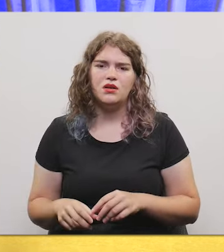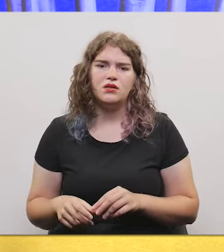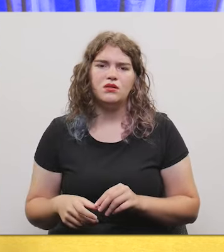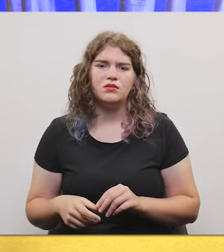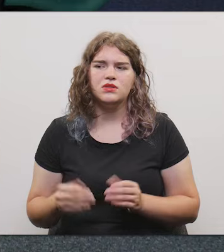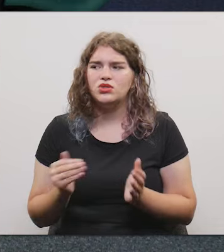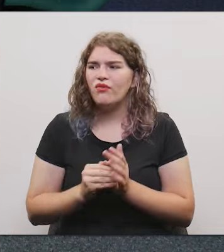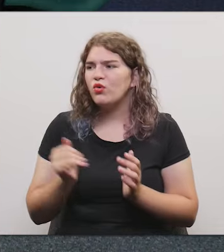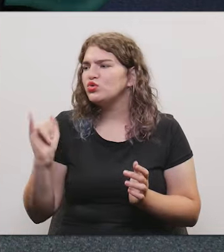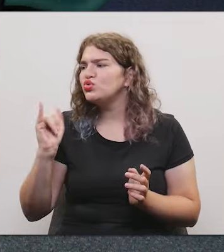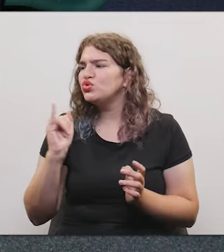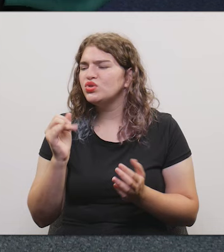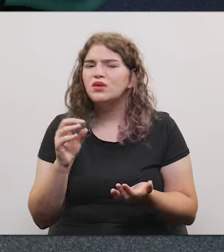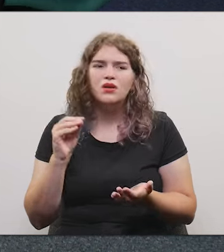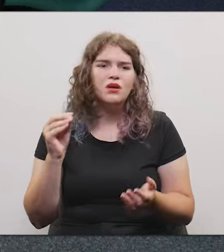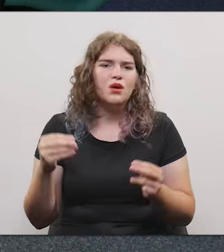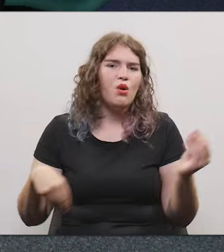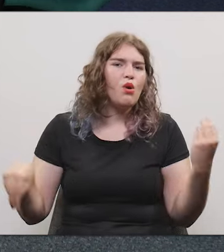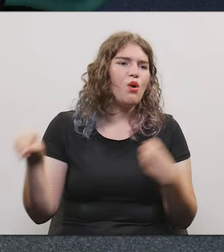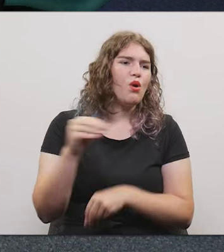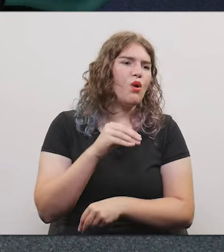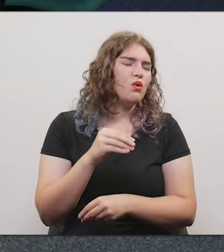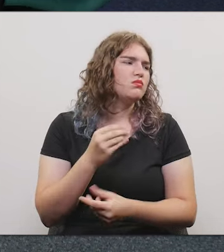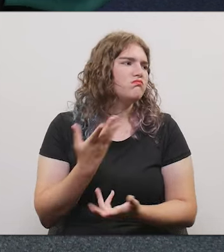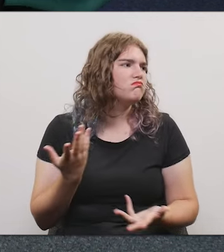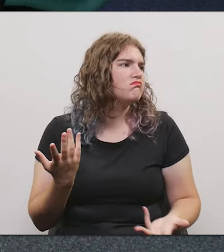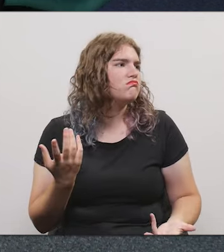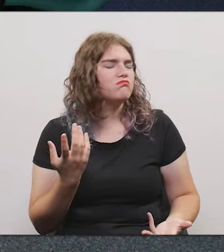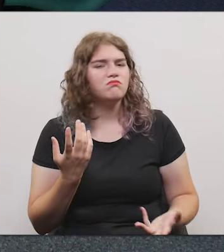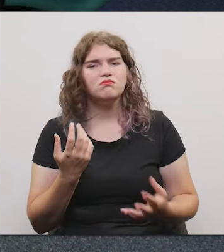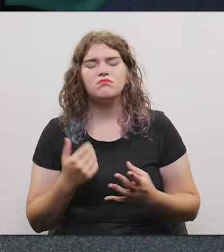a plecat din țară și era nevoie de cineva care